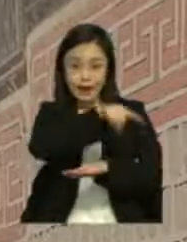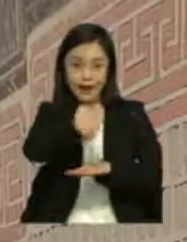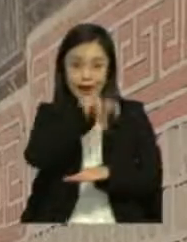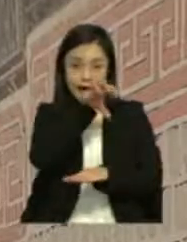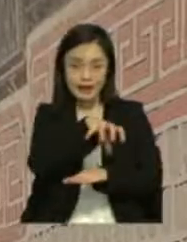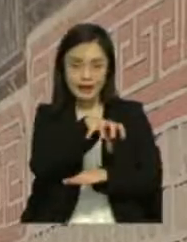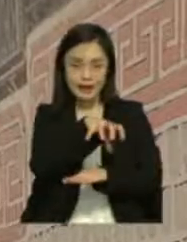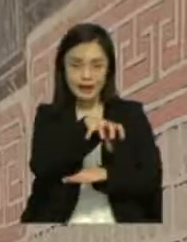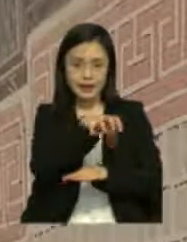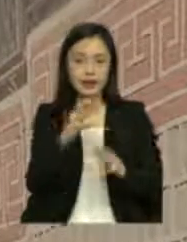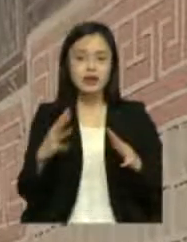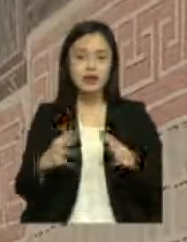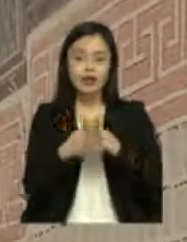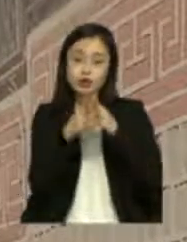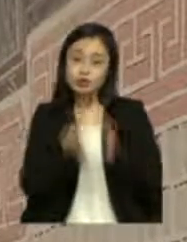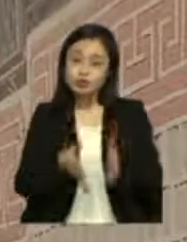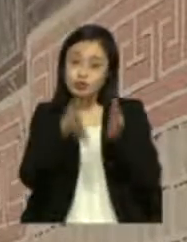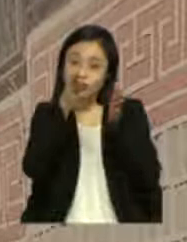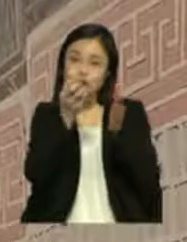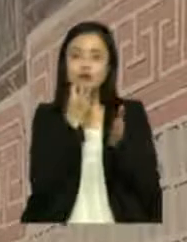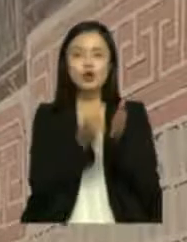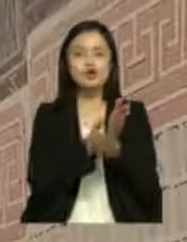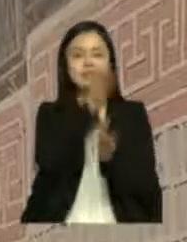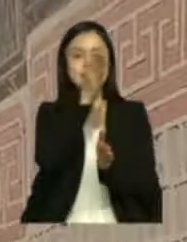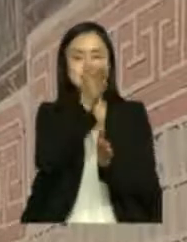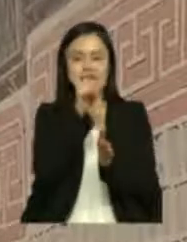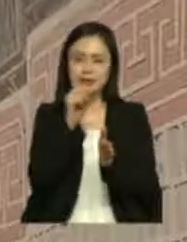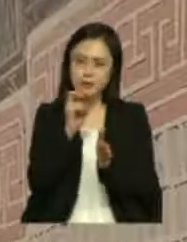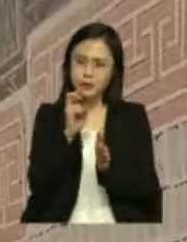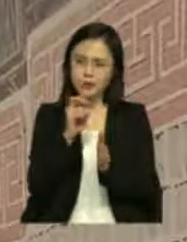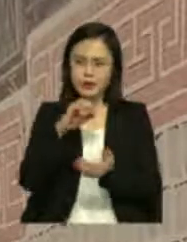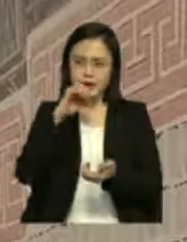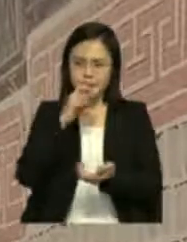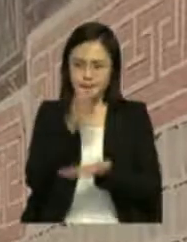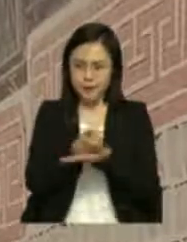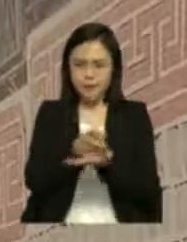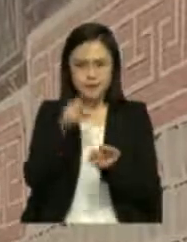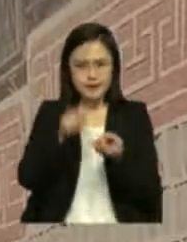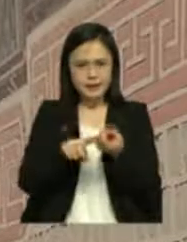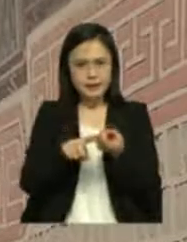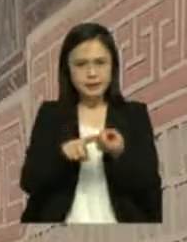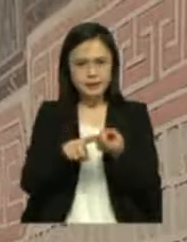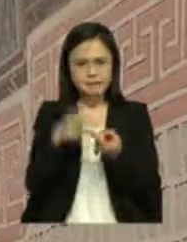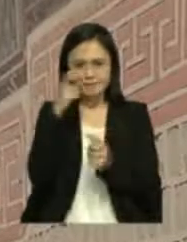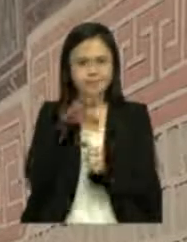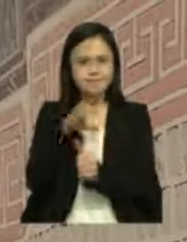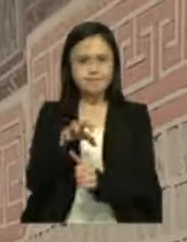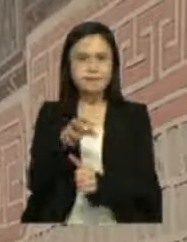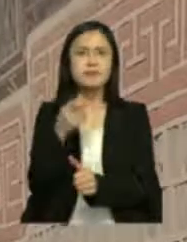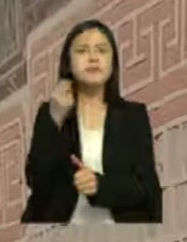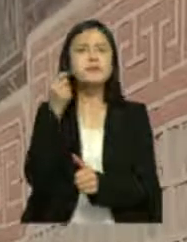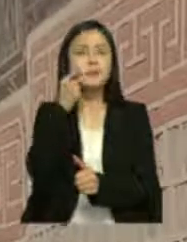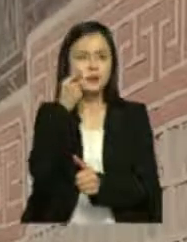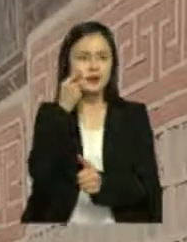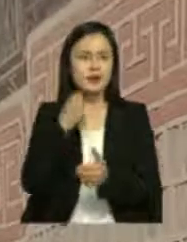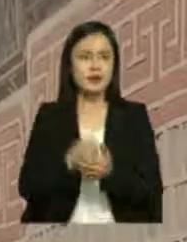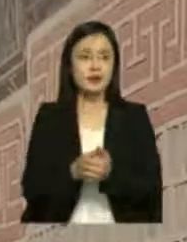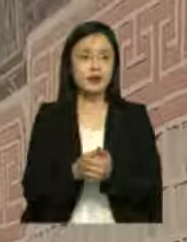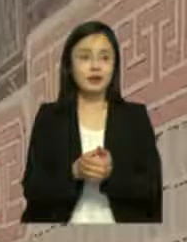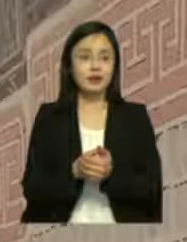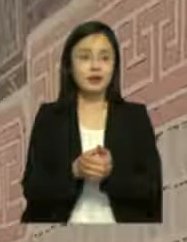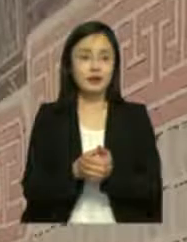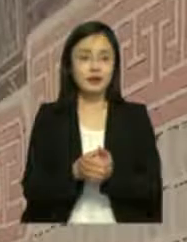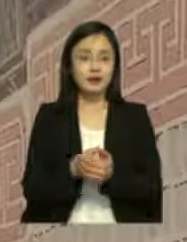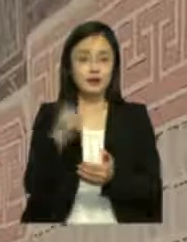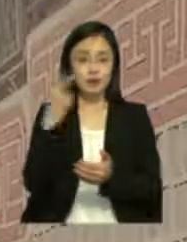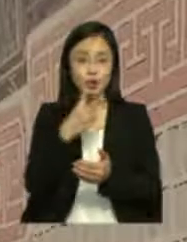법에 따른 선정 대상이 아니고 우수 건축 자산으로 지정 하기 이전에 예비 목록에 개념 이라고 명시돼 있습니다